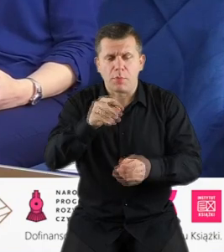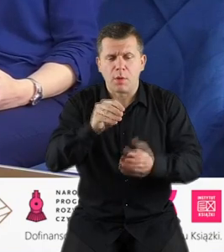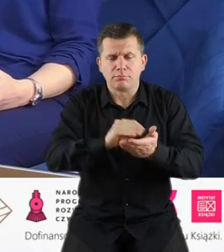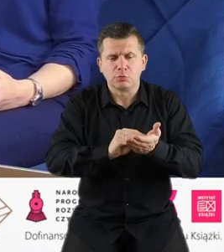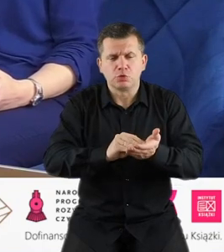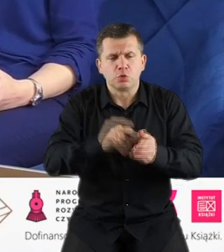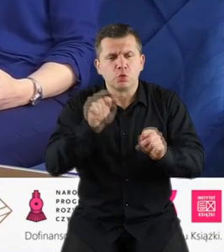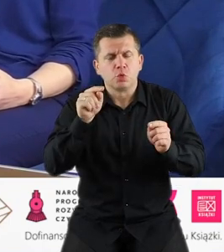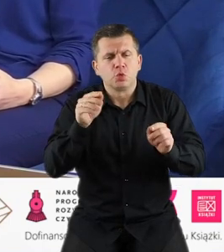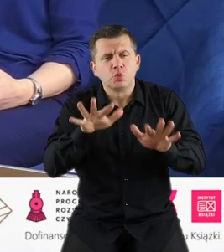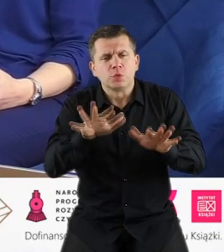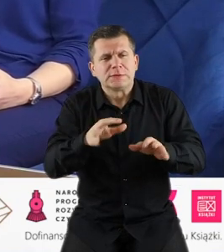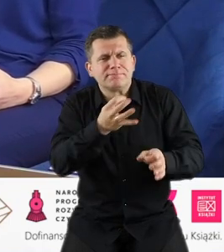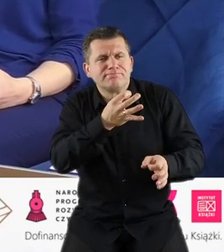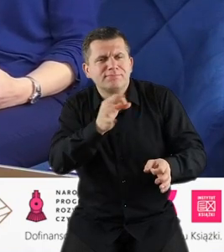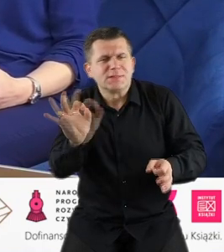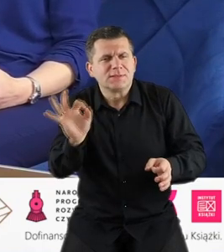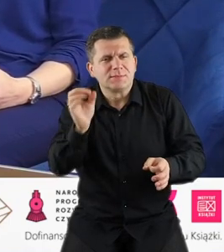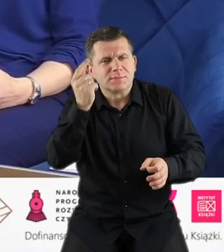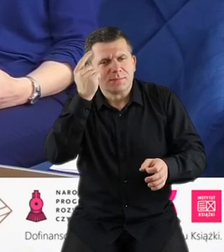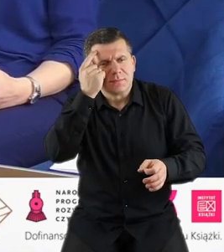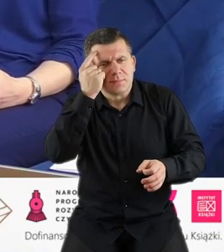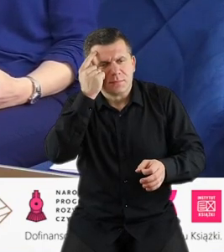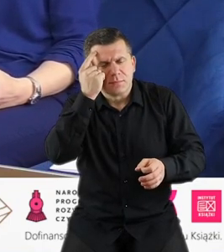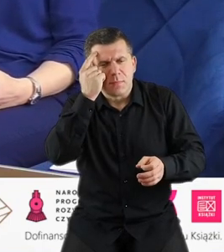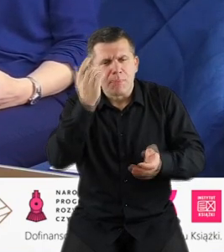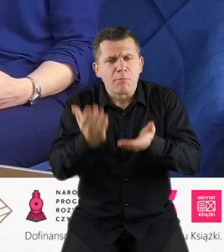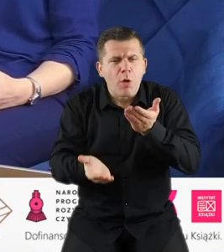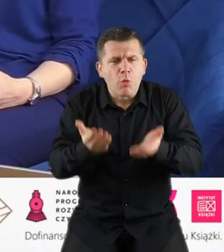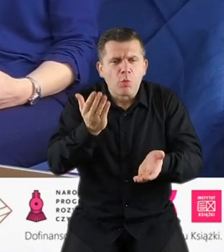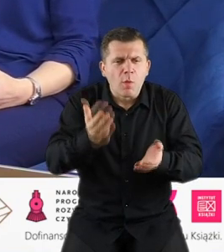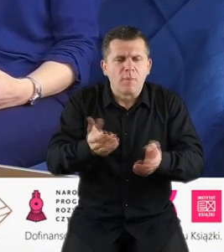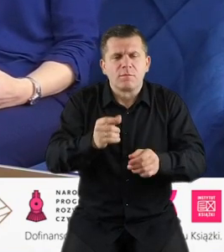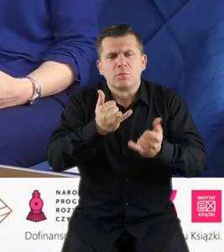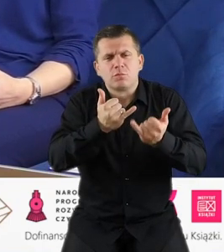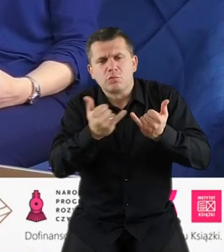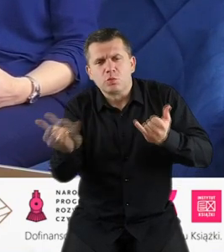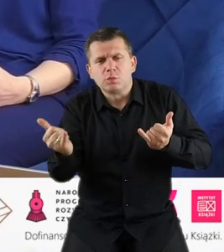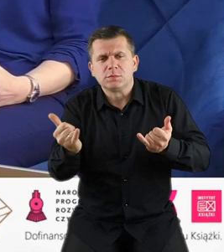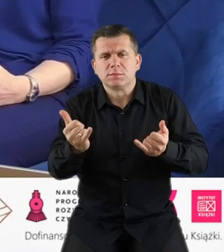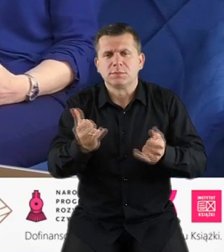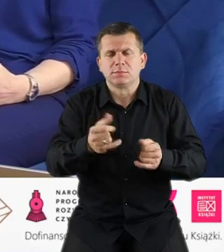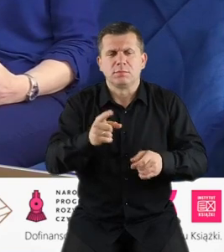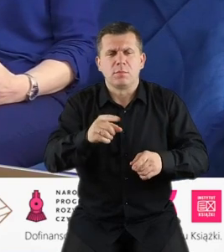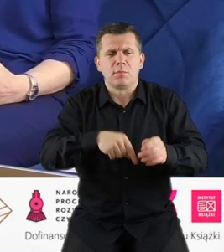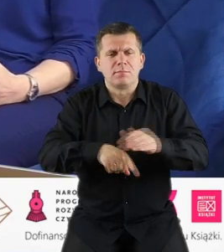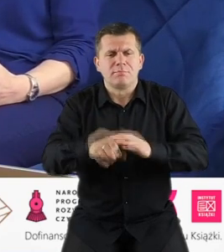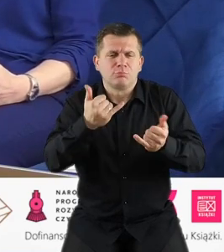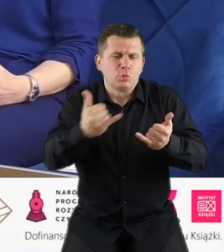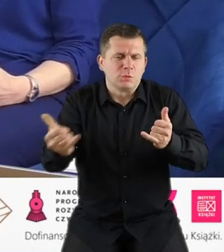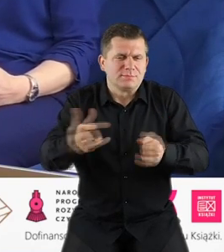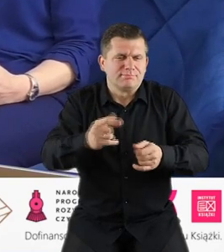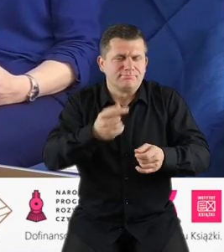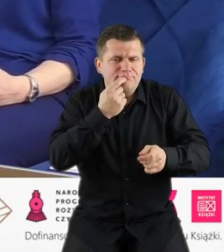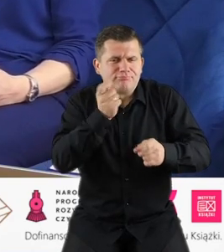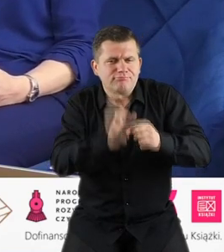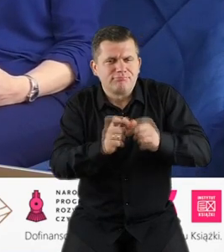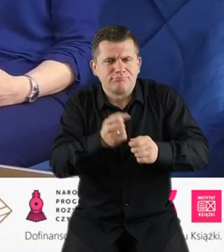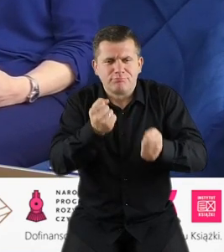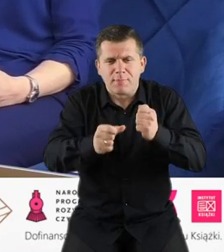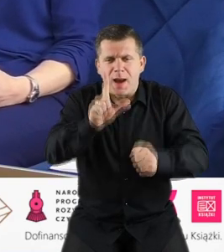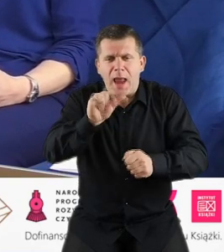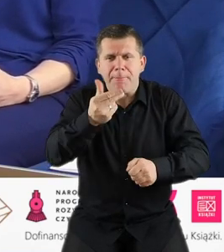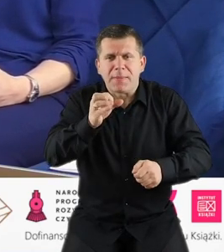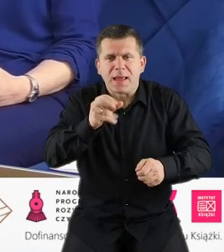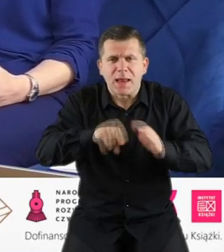dużo odwołań takich literackich, na przykład do Luisa Borgesa, prawda? Pani przed chwilą wspomniała o labiryntach i o innych. Mamy tutaj